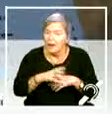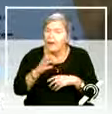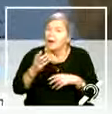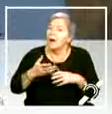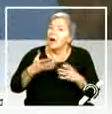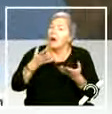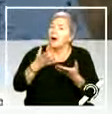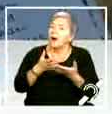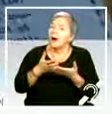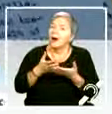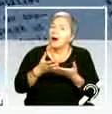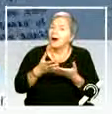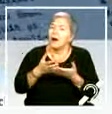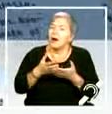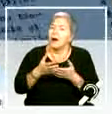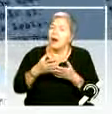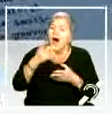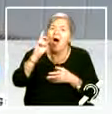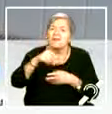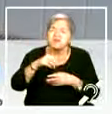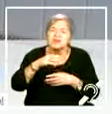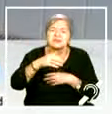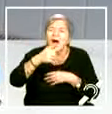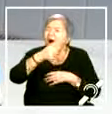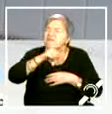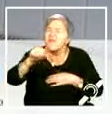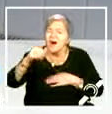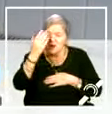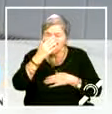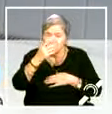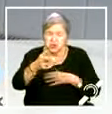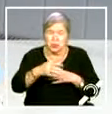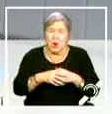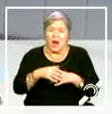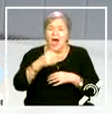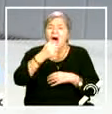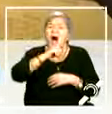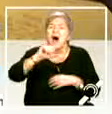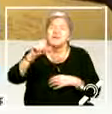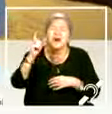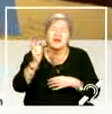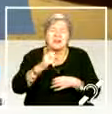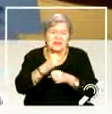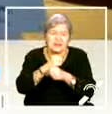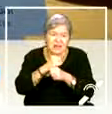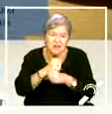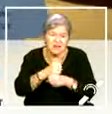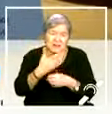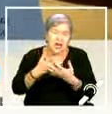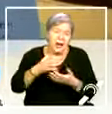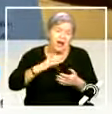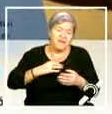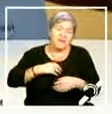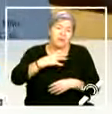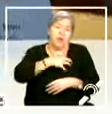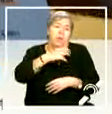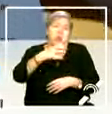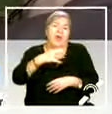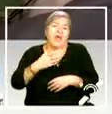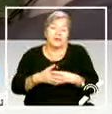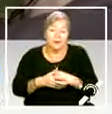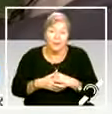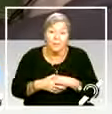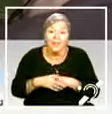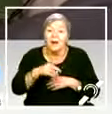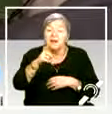ori afară din școală. Am fost dat afară din servici. În plus, a refuzat să mai facă parte din Partidul